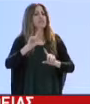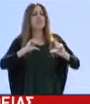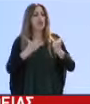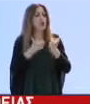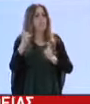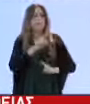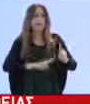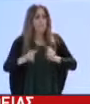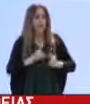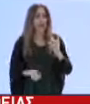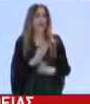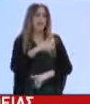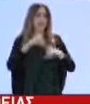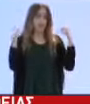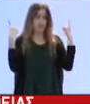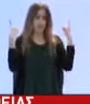Και σήμερα